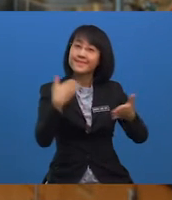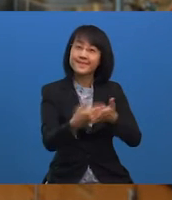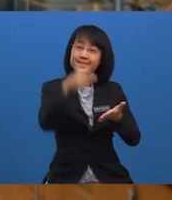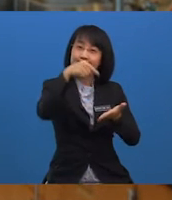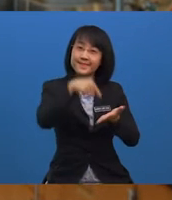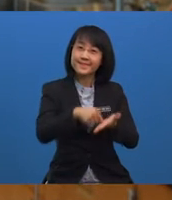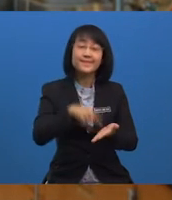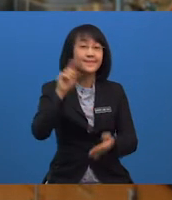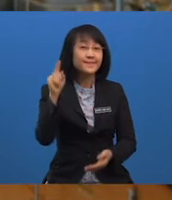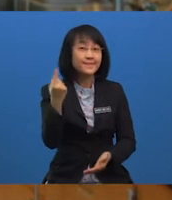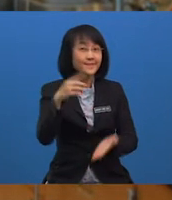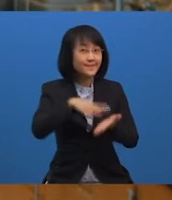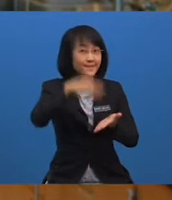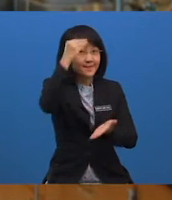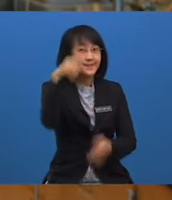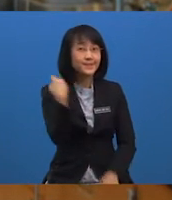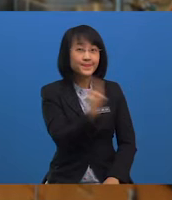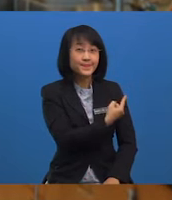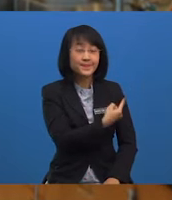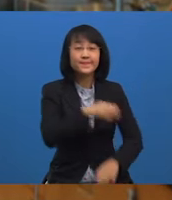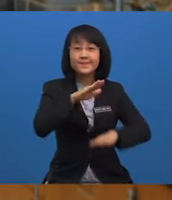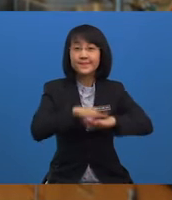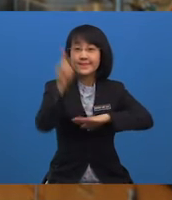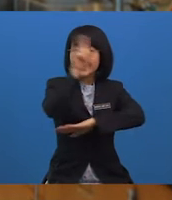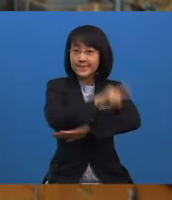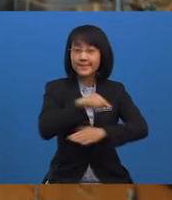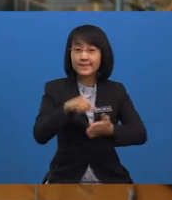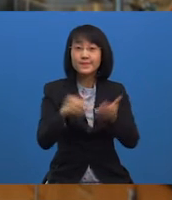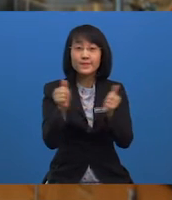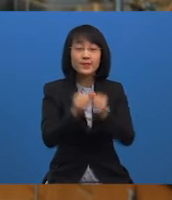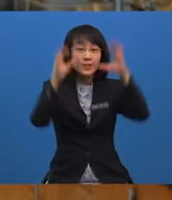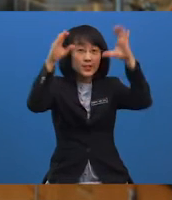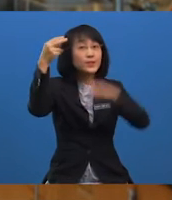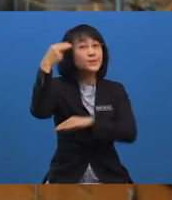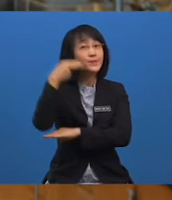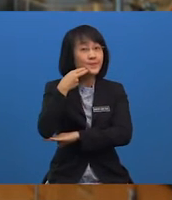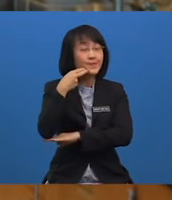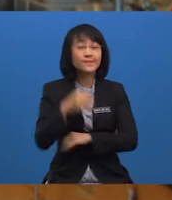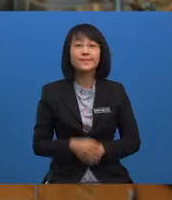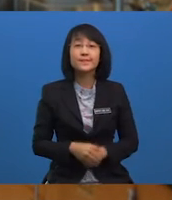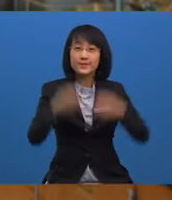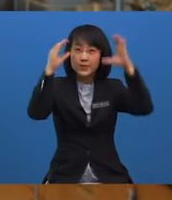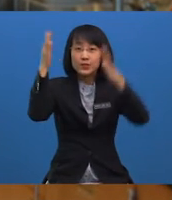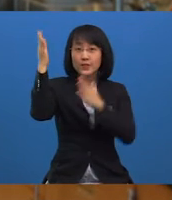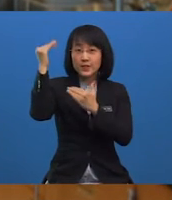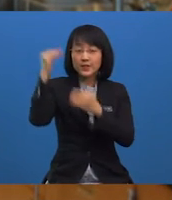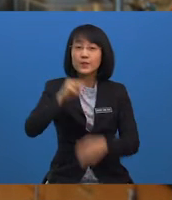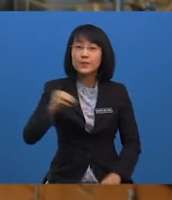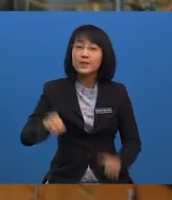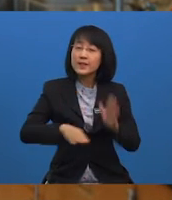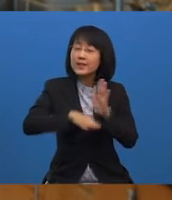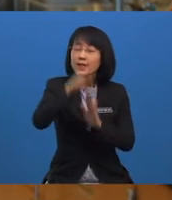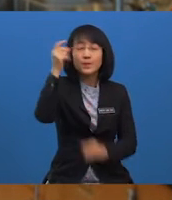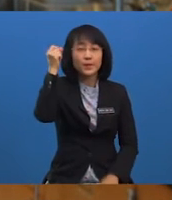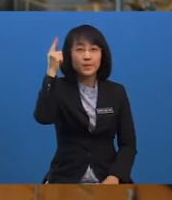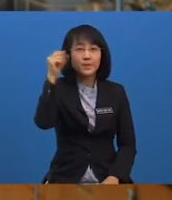sini sahaja pembelajaran kita pada hari ini bersama Cikgu Hafilah. Cikgu harap murid-murid lebih memahami dan